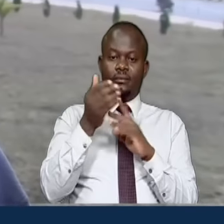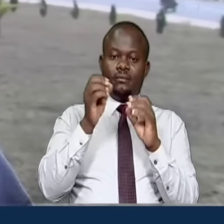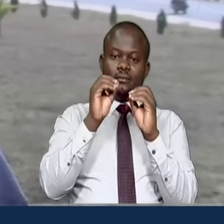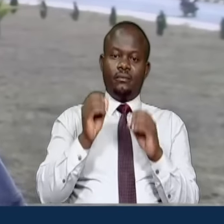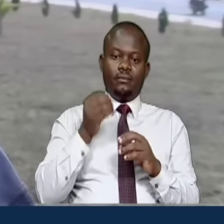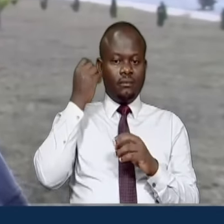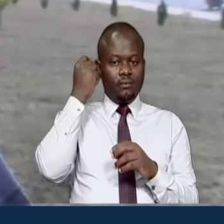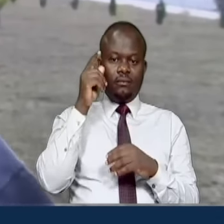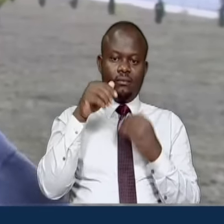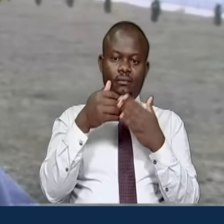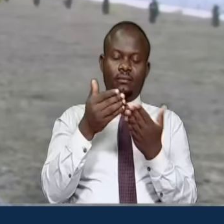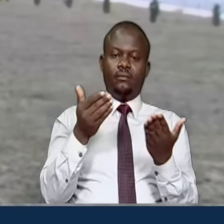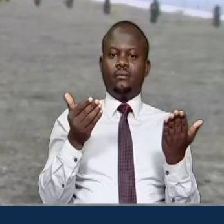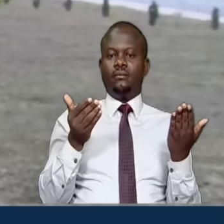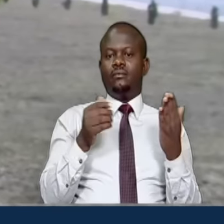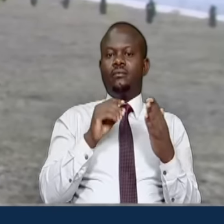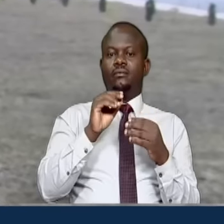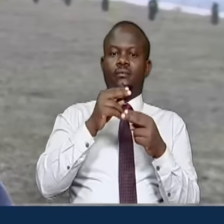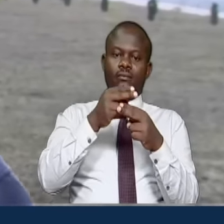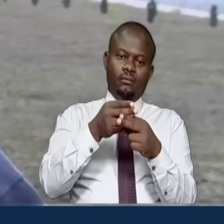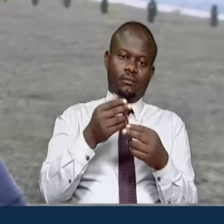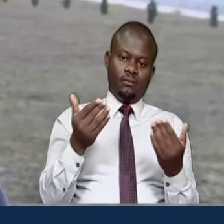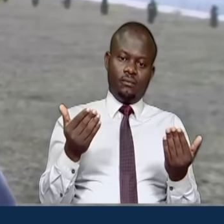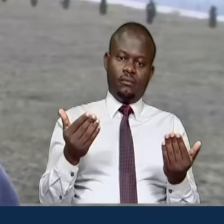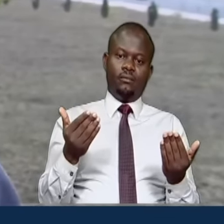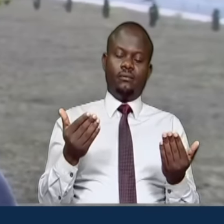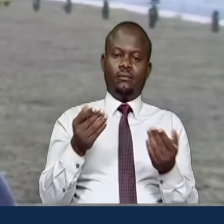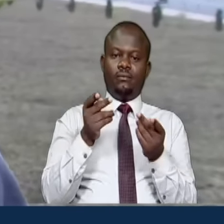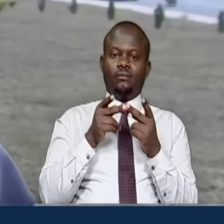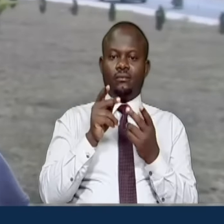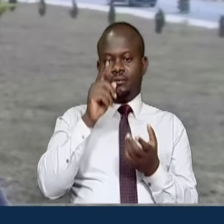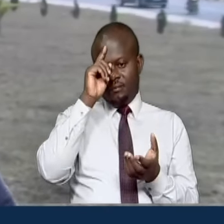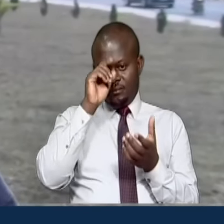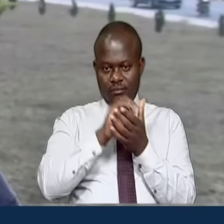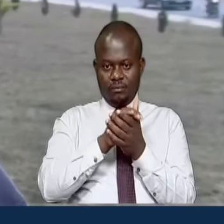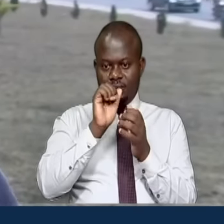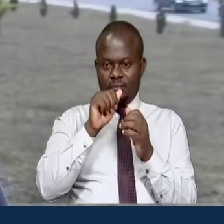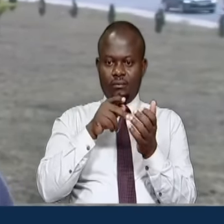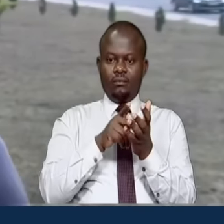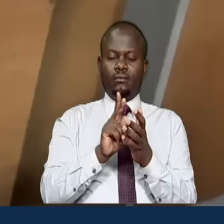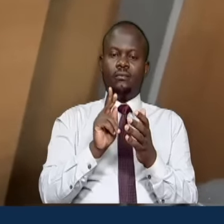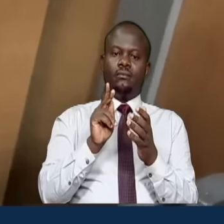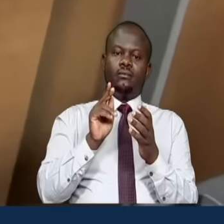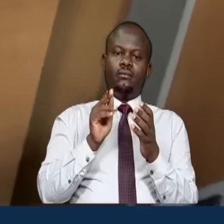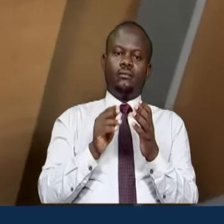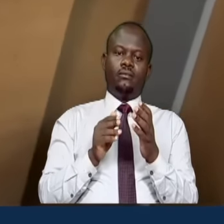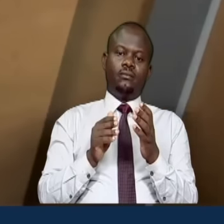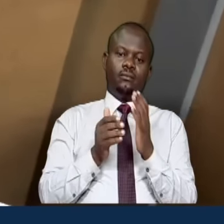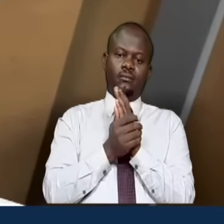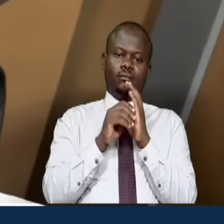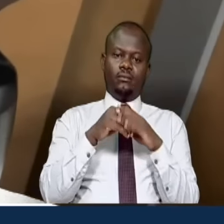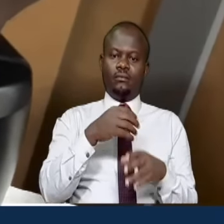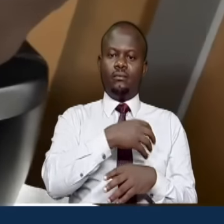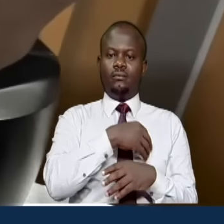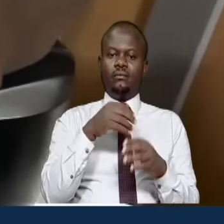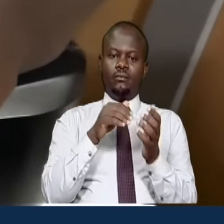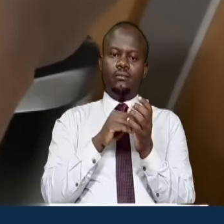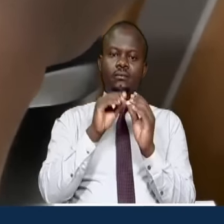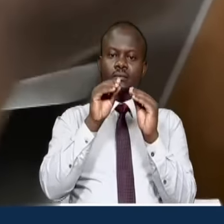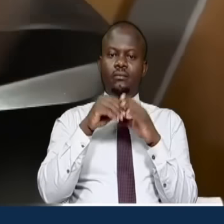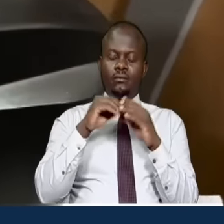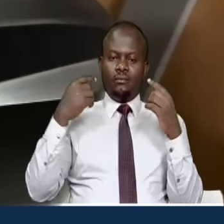urumva uzajya ujya kugurizwa ahantu hizewe ubashe no kwishyura ushizeho umwete. Impuguke mu bukungu akaba n'umwarimu